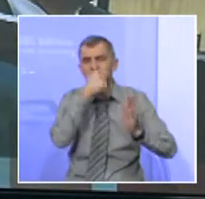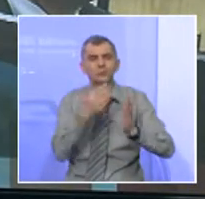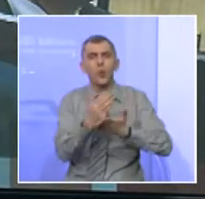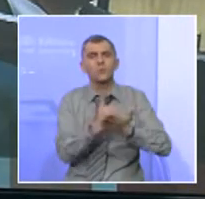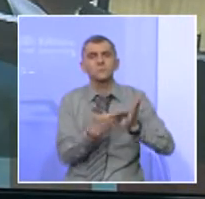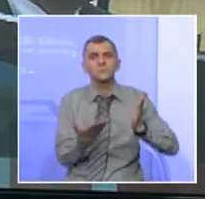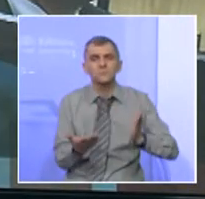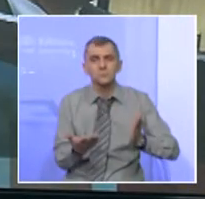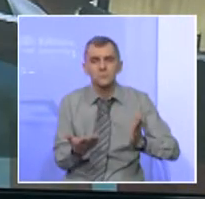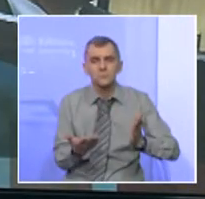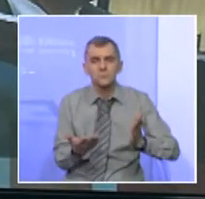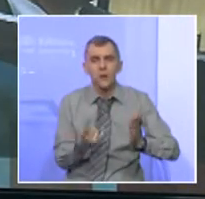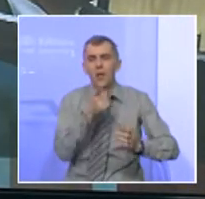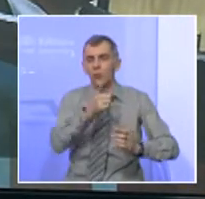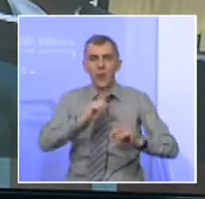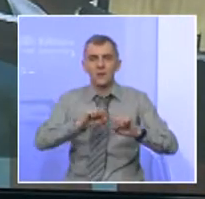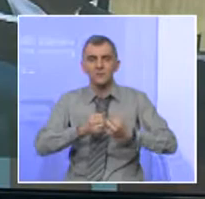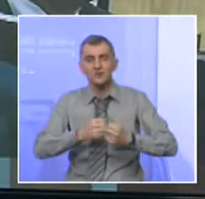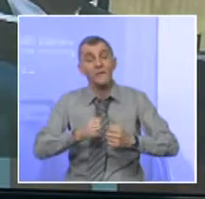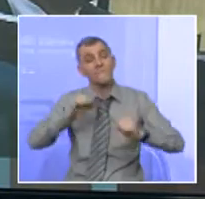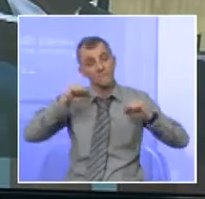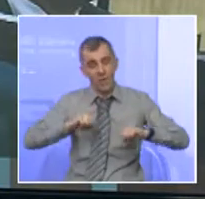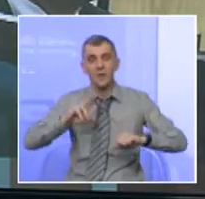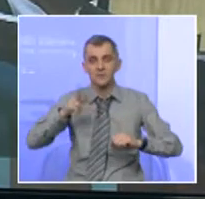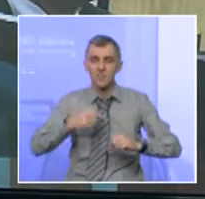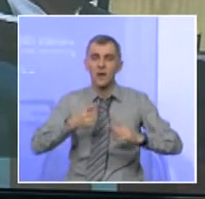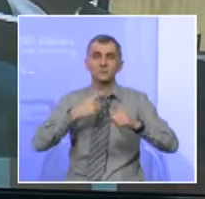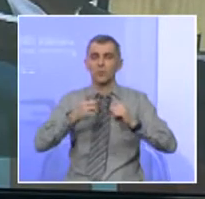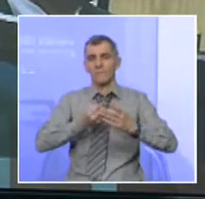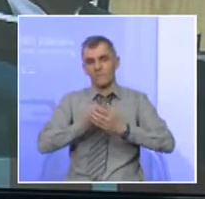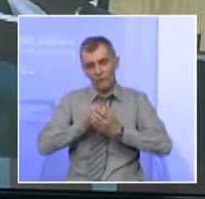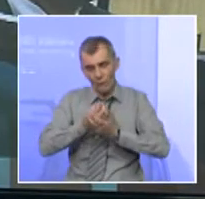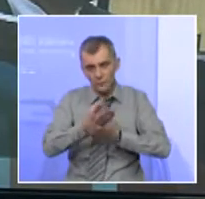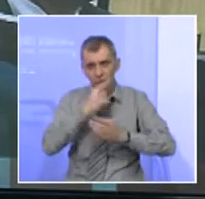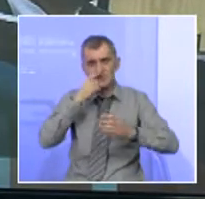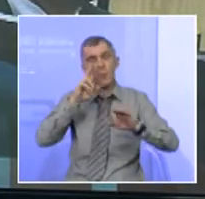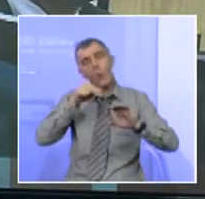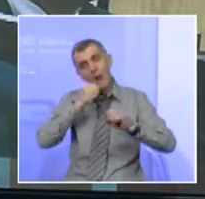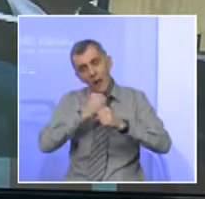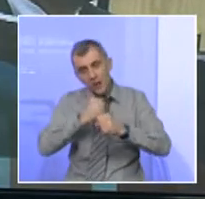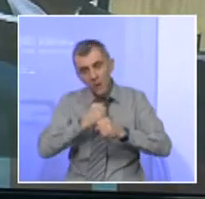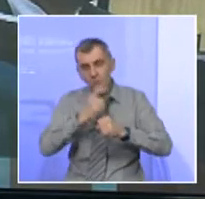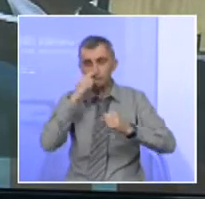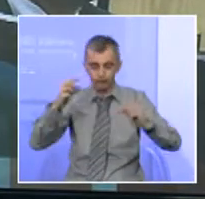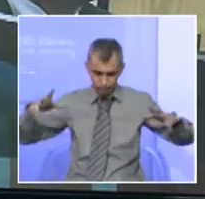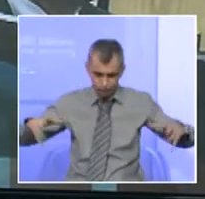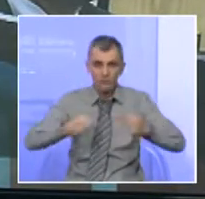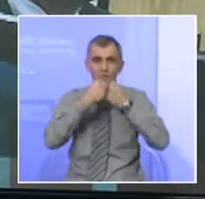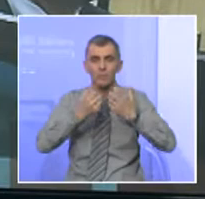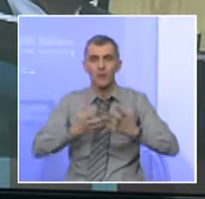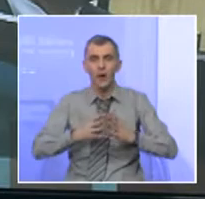da se pri tome ne krši. Znači, vlast postoji zato da bi funkcionisala. Ona se uspostavlja i